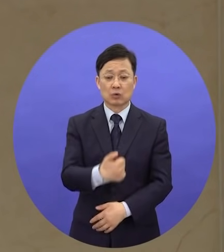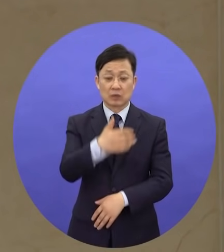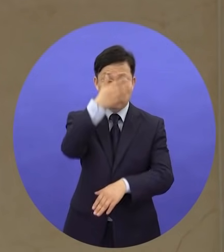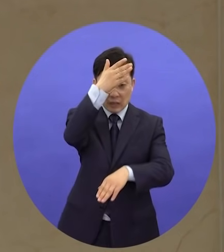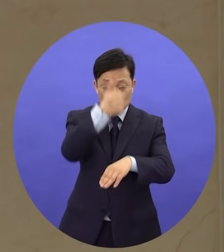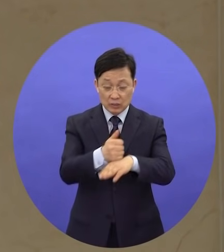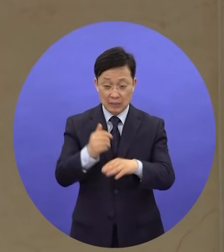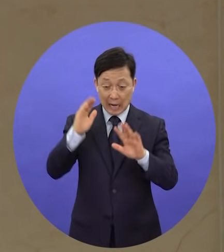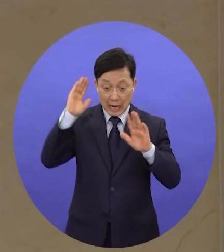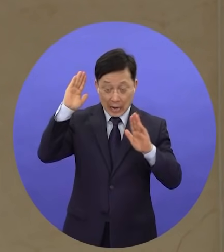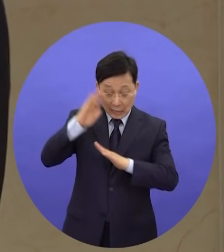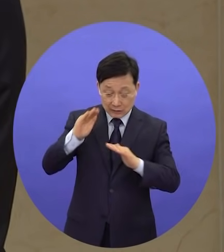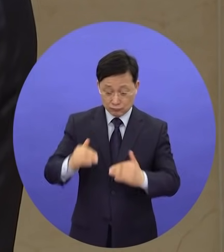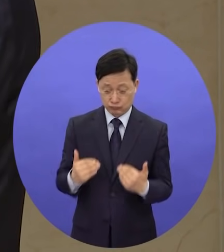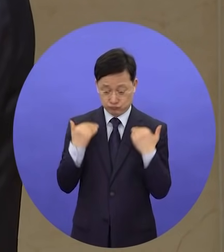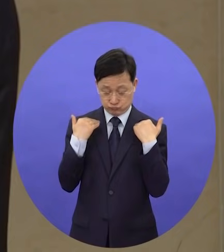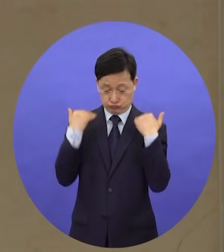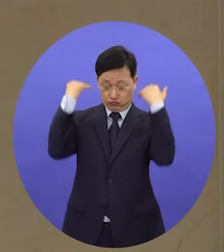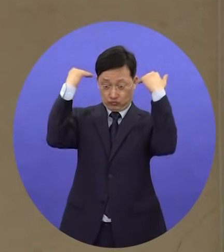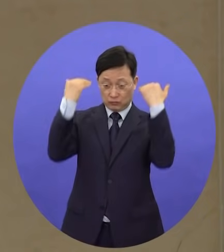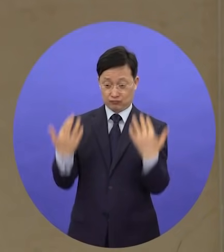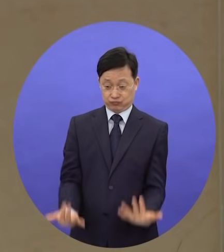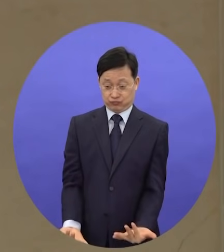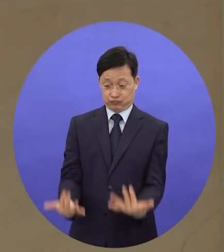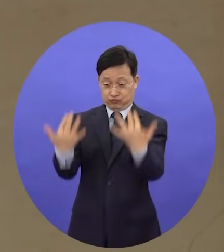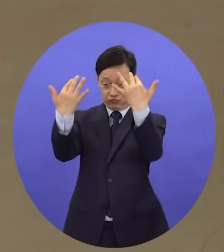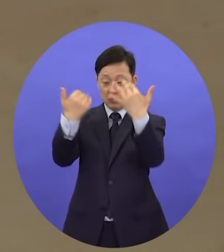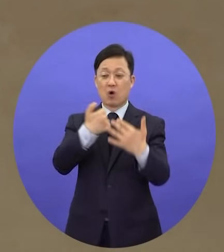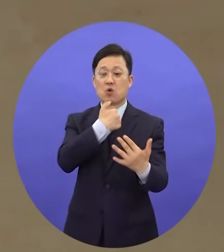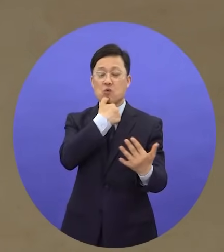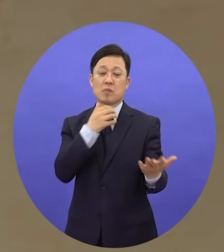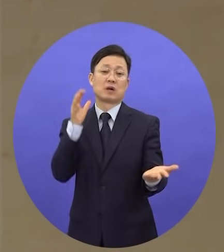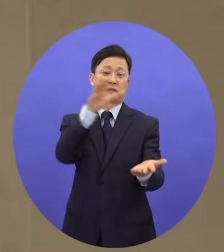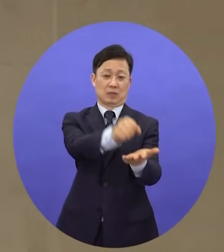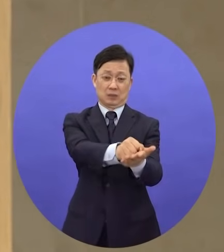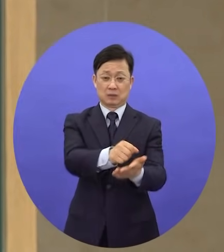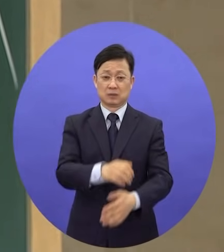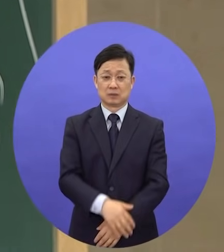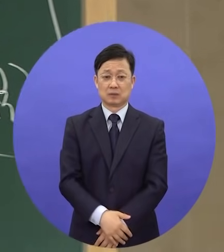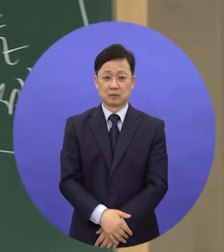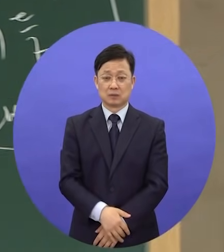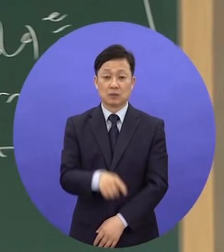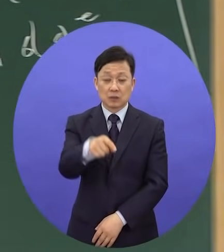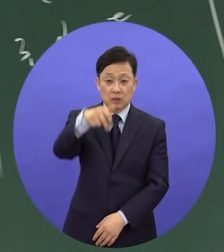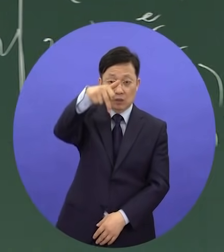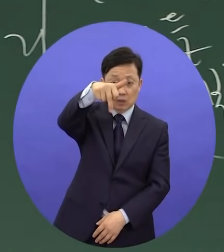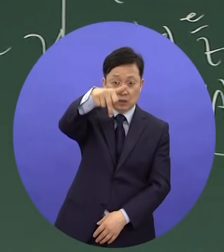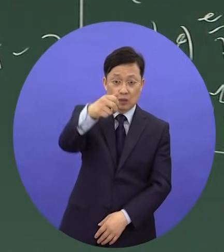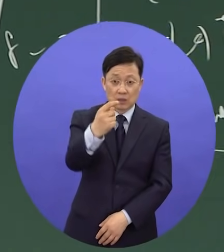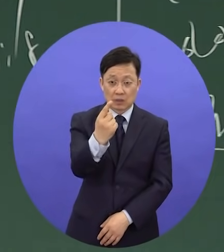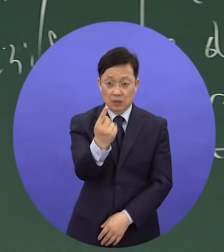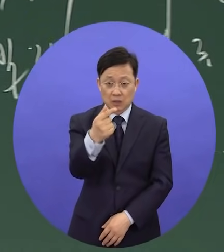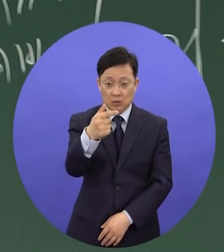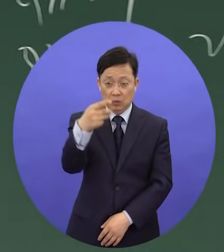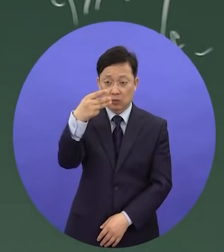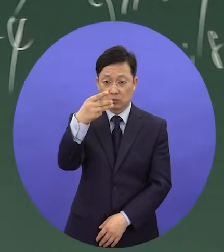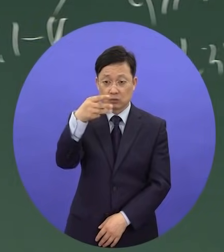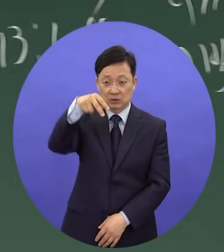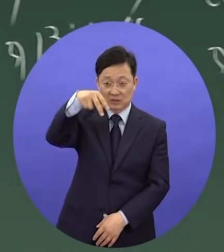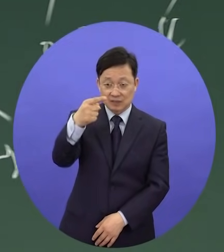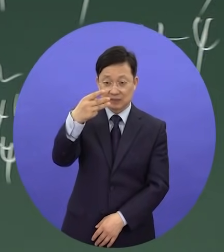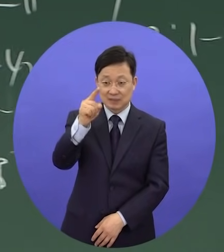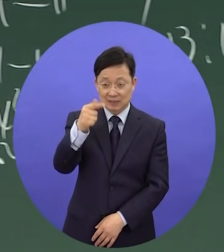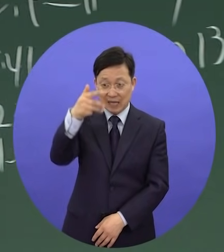정복해. They conquered Rome. 콘스탄틴 황제 어머니도 독실한 크리스천이 아닙니까? Emperor